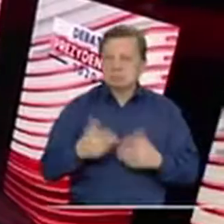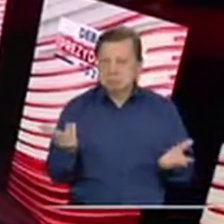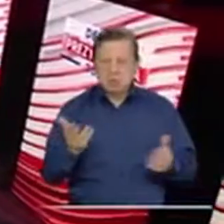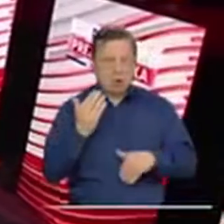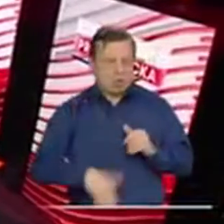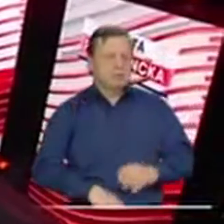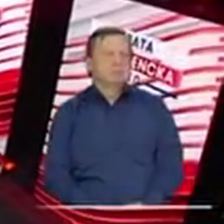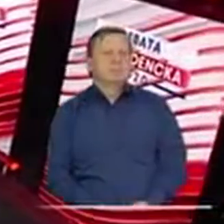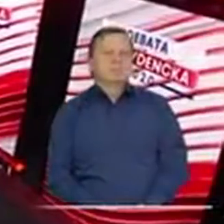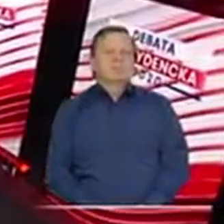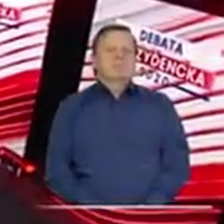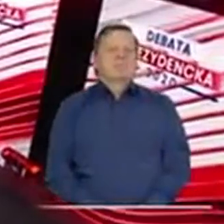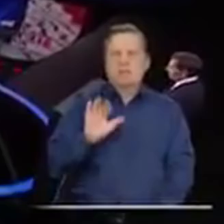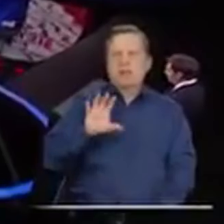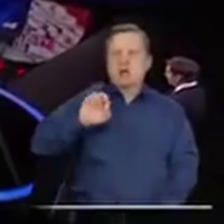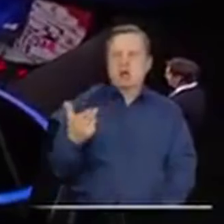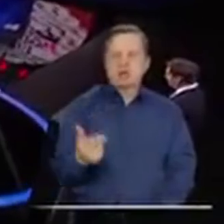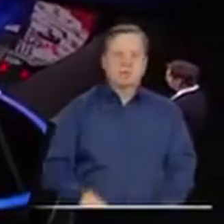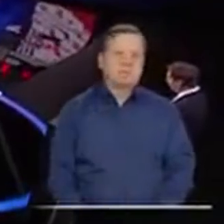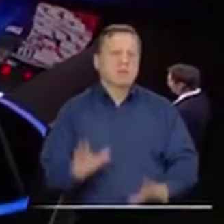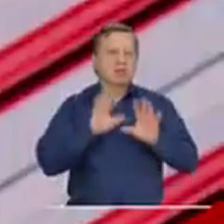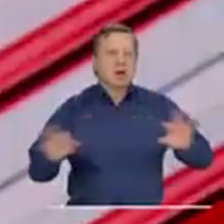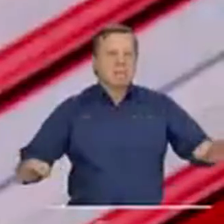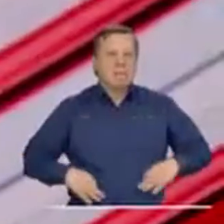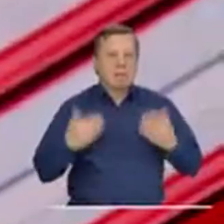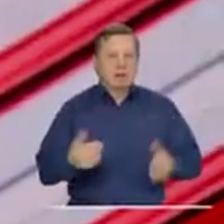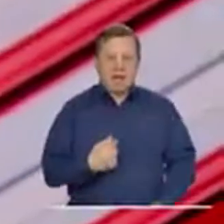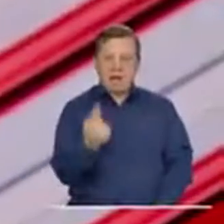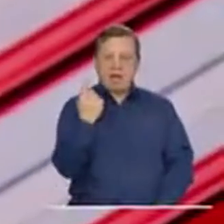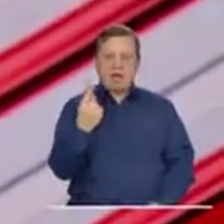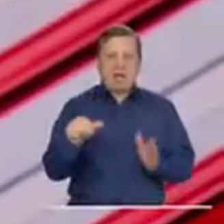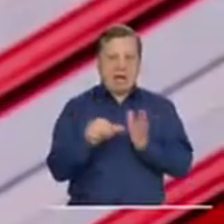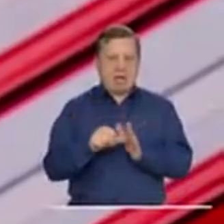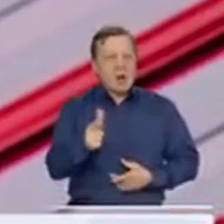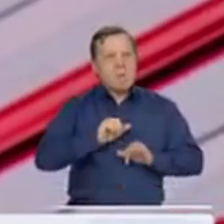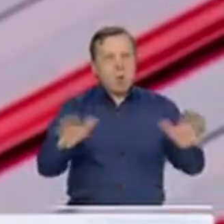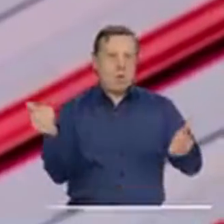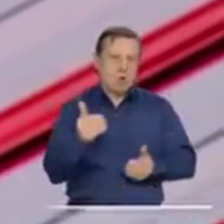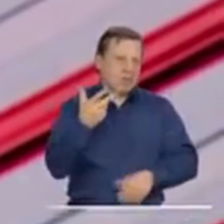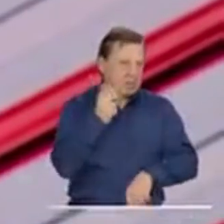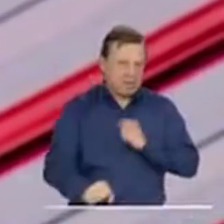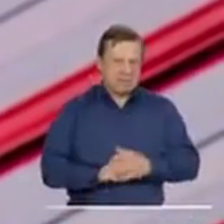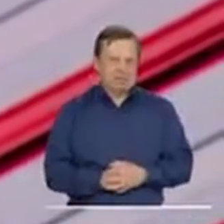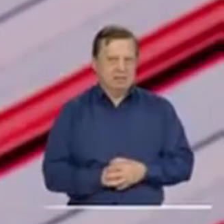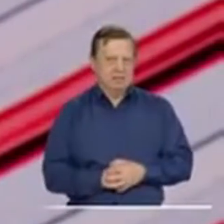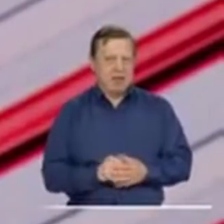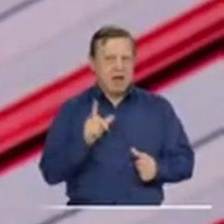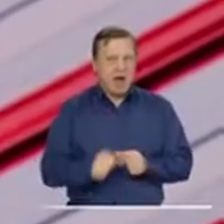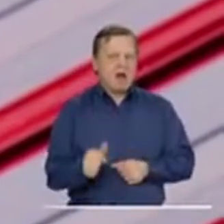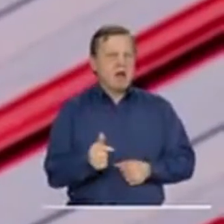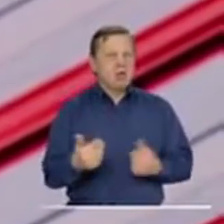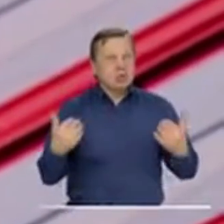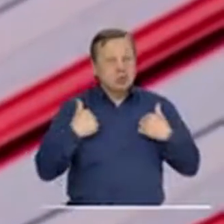wypowiedzi. Teraz Robert Biedroń. Szanowni Państwo, jestem jedynym kandydatem tutaj dzisiaj, który nie sprawia, że ludziom żyje się po